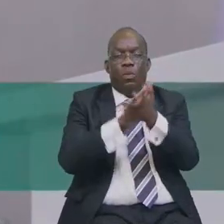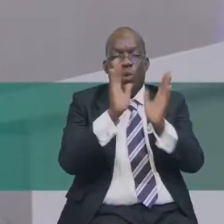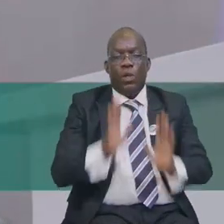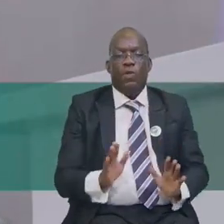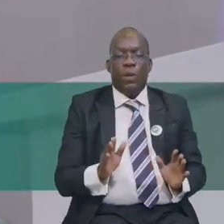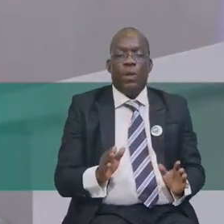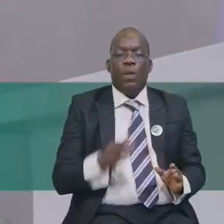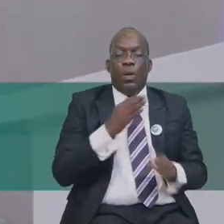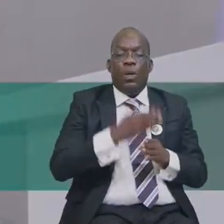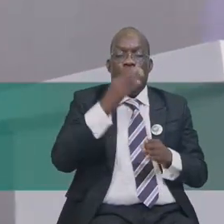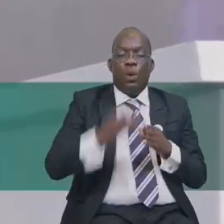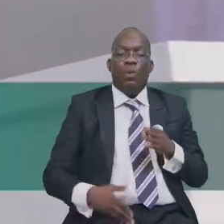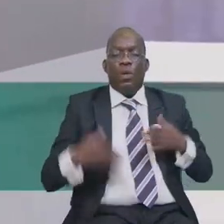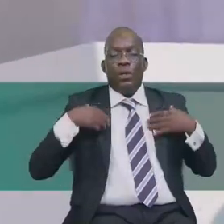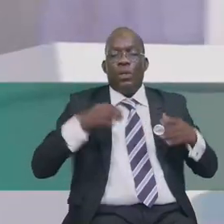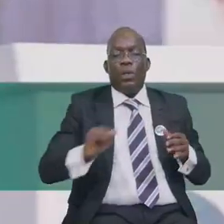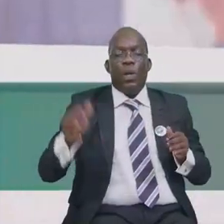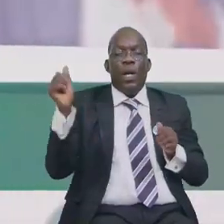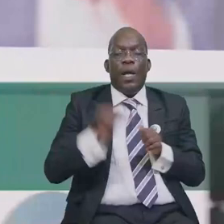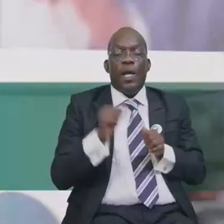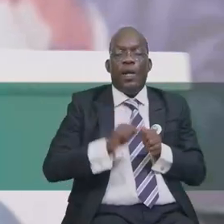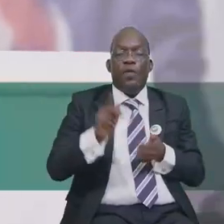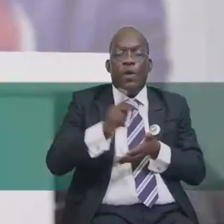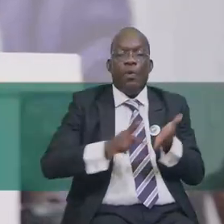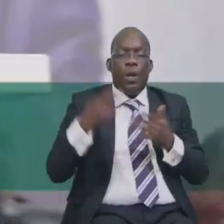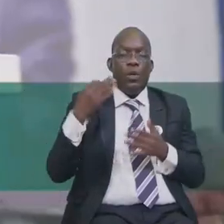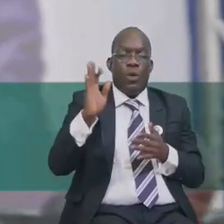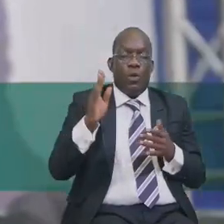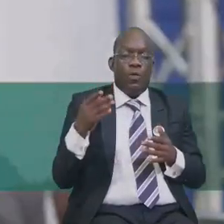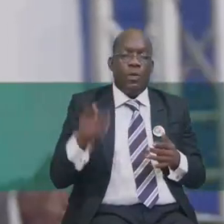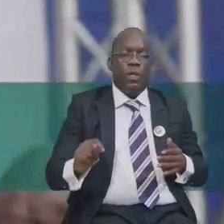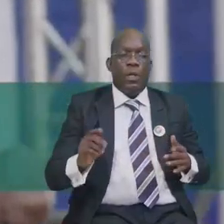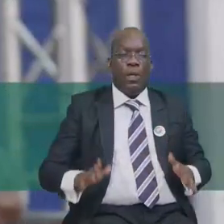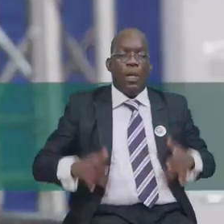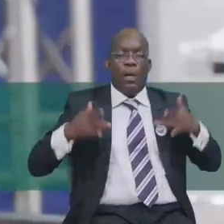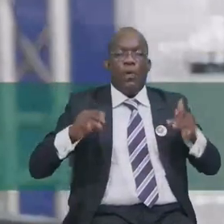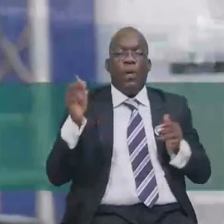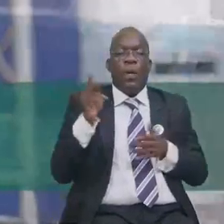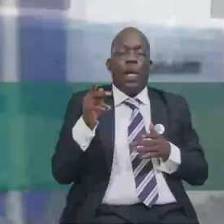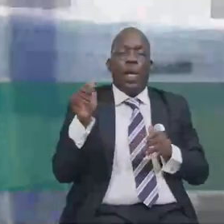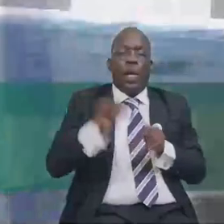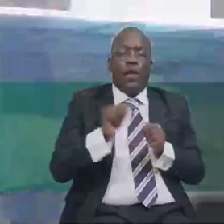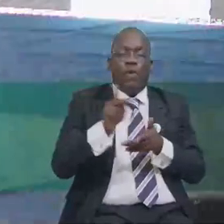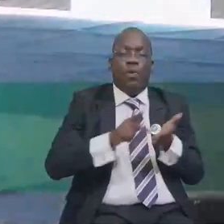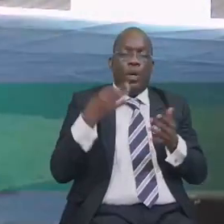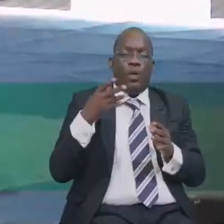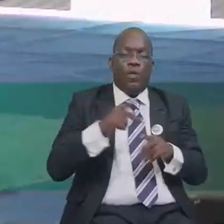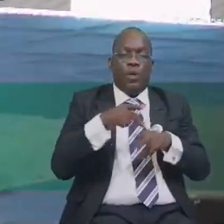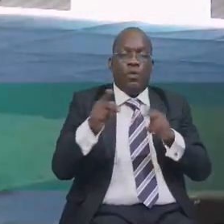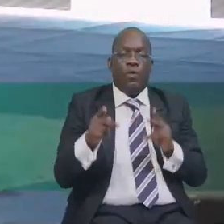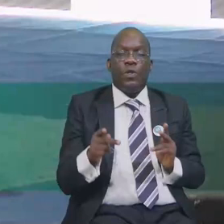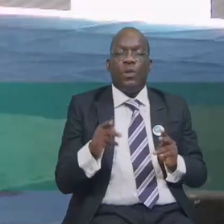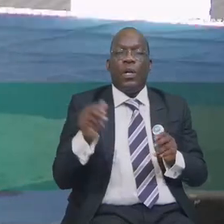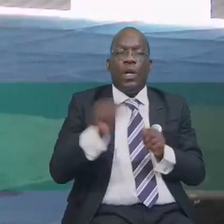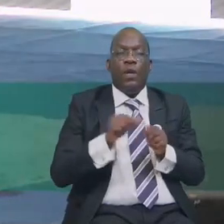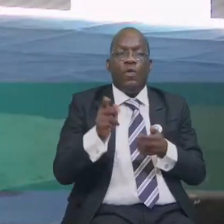Guérison holistique. Toute partie de ta vie, toute partie de ta profession, toute partie de ton